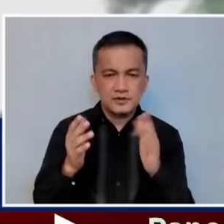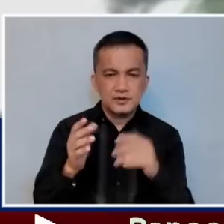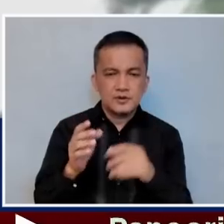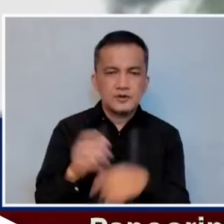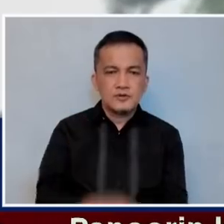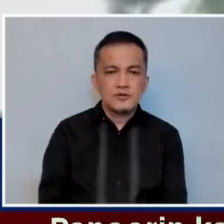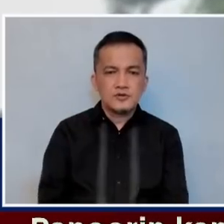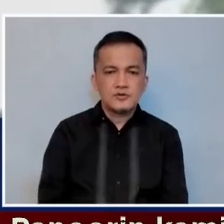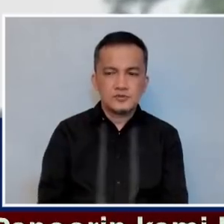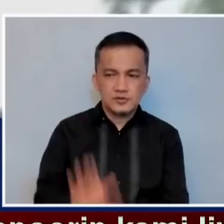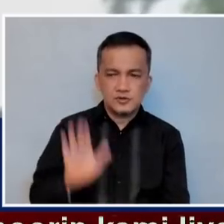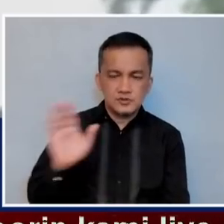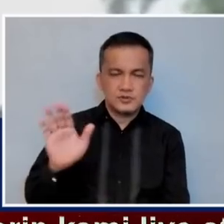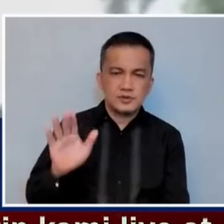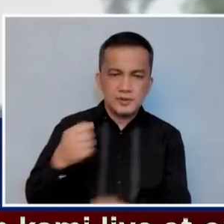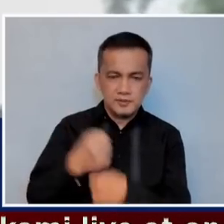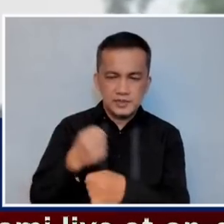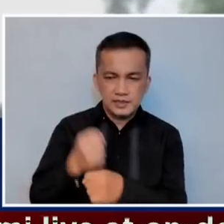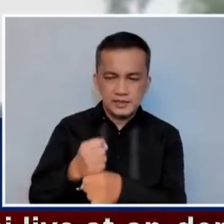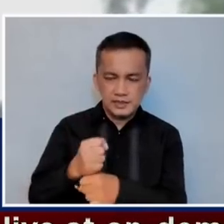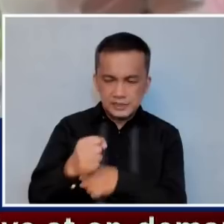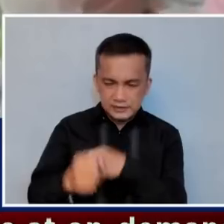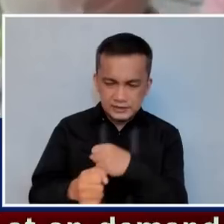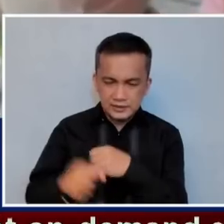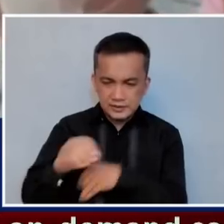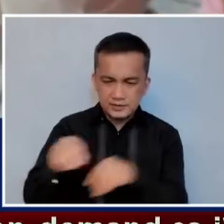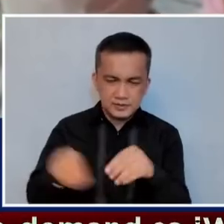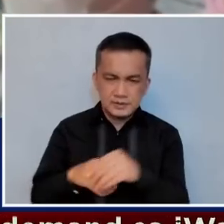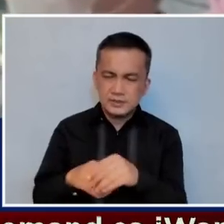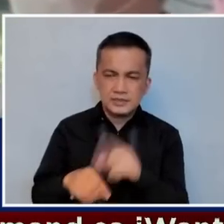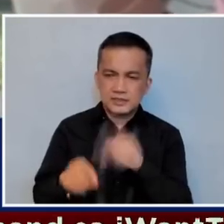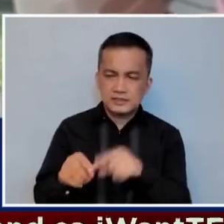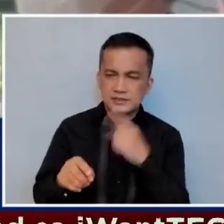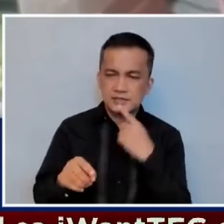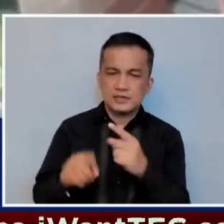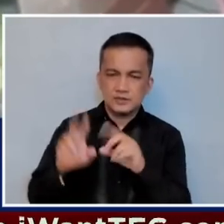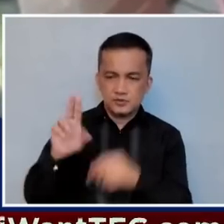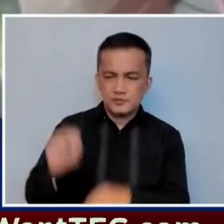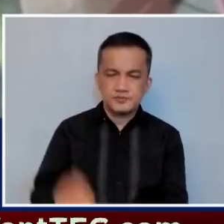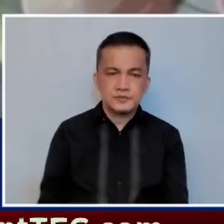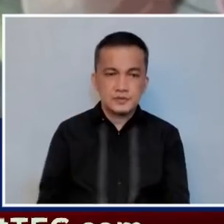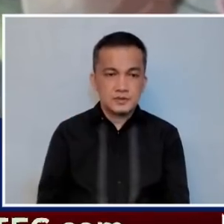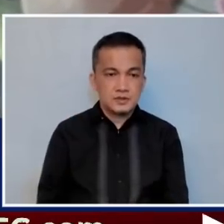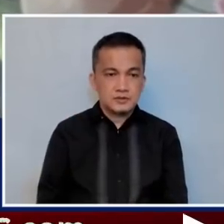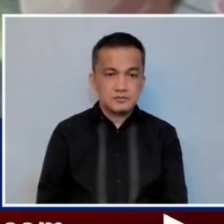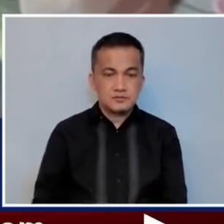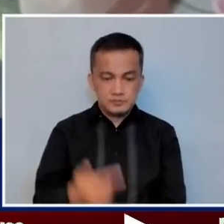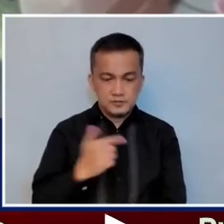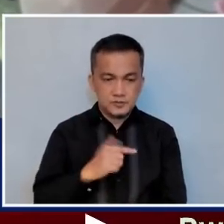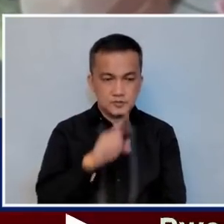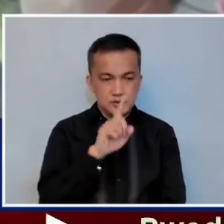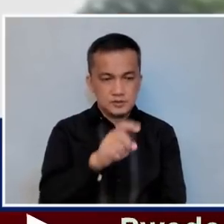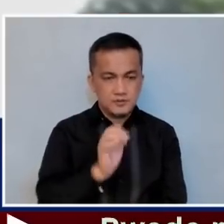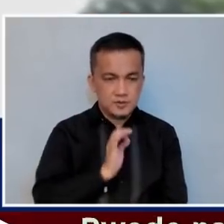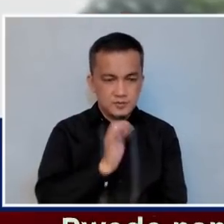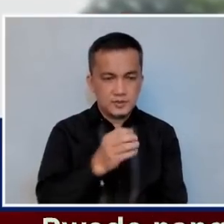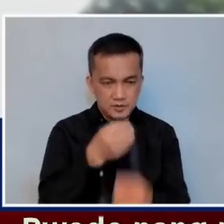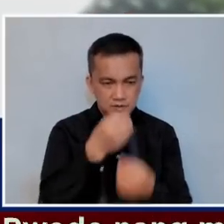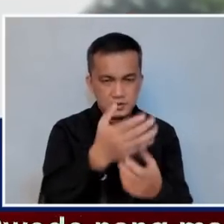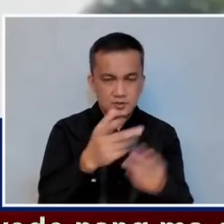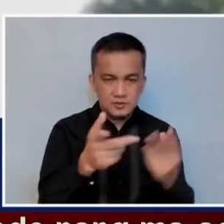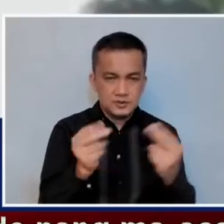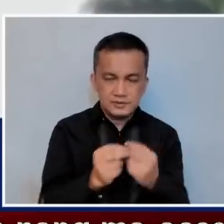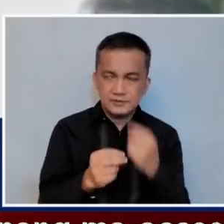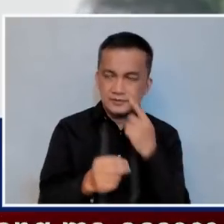you to make sacrifices, then who are we to say no? Pero nang tanungin kung formal nang inialok sa kanya ang naturang posisyon. I am